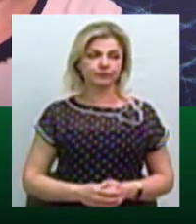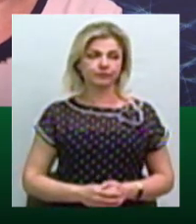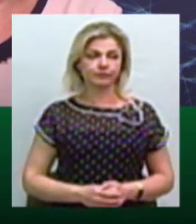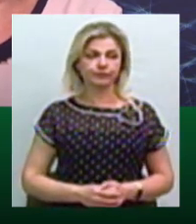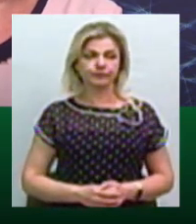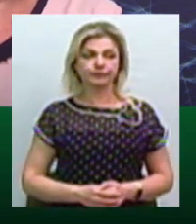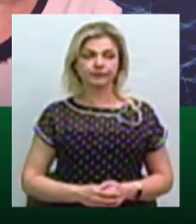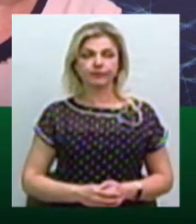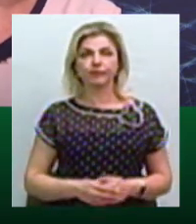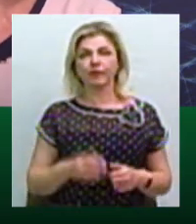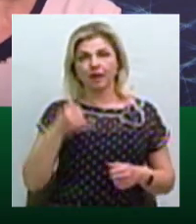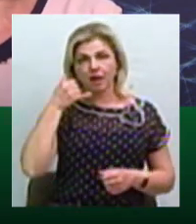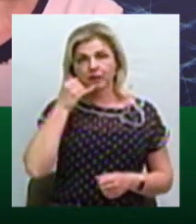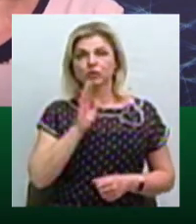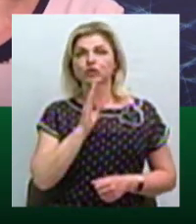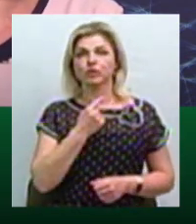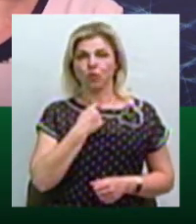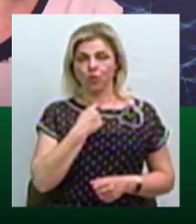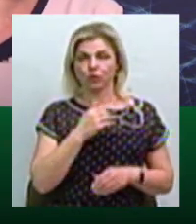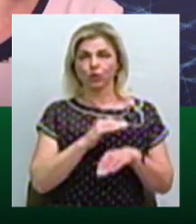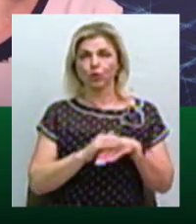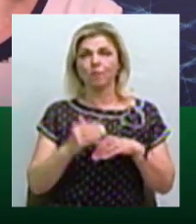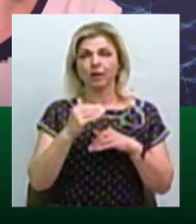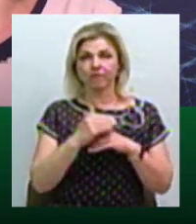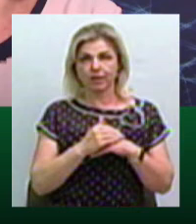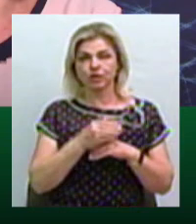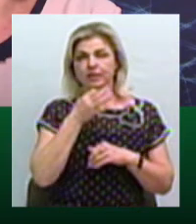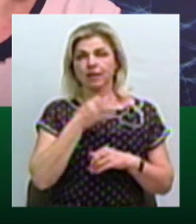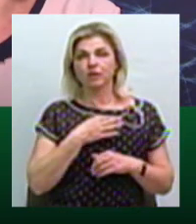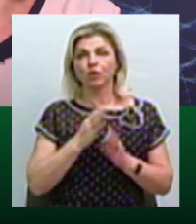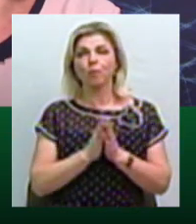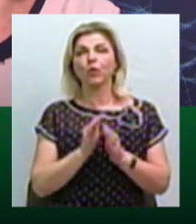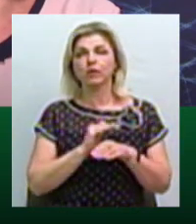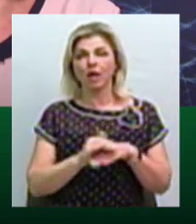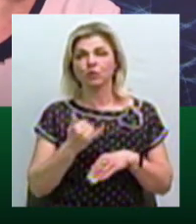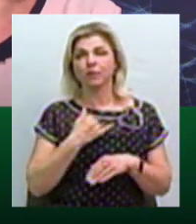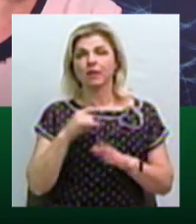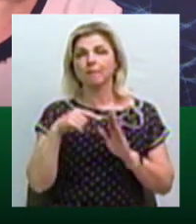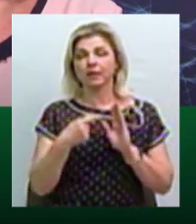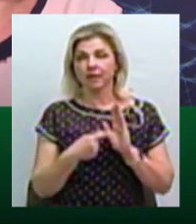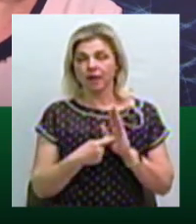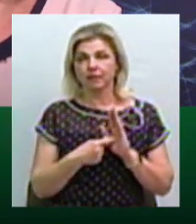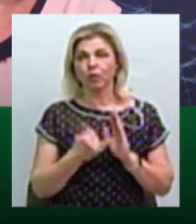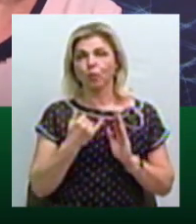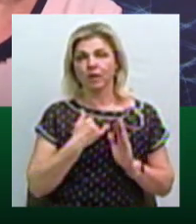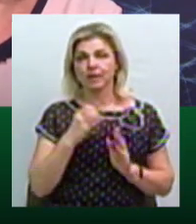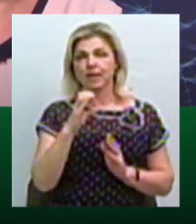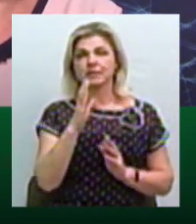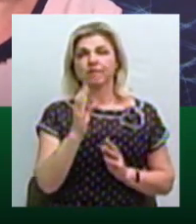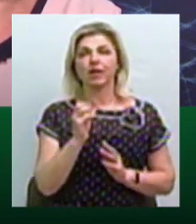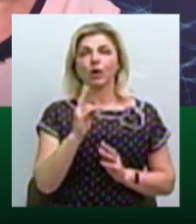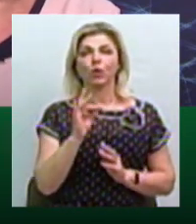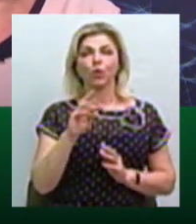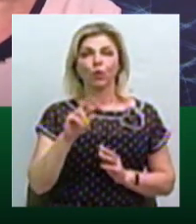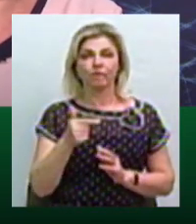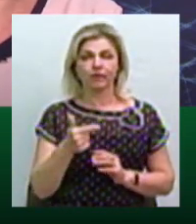Алло. Добрий вечір. Добрий вечір. Скажіть, будь ласка, в мене таке питання. В мене свекруха,